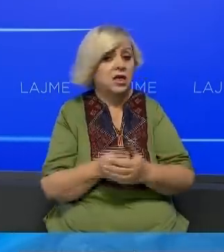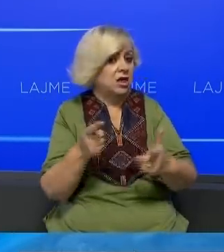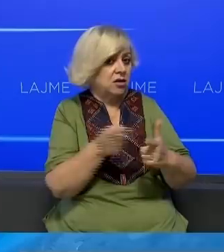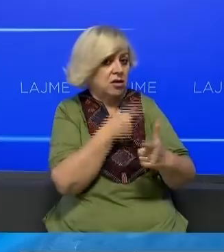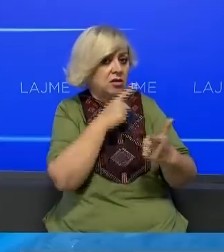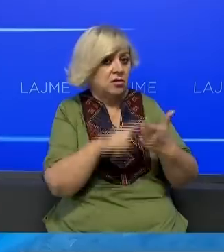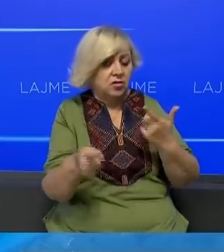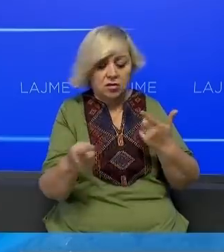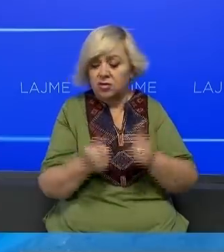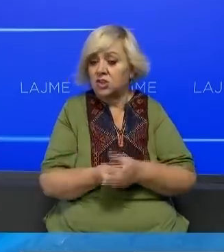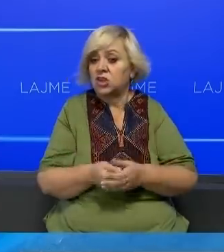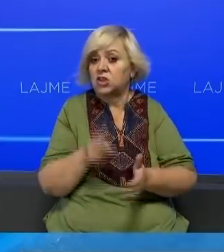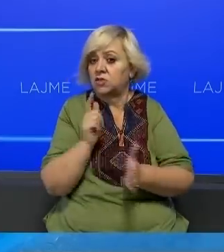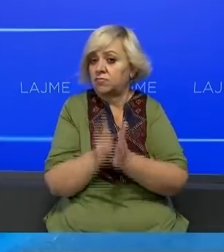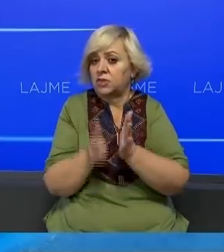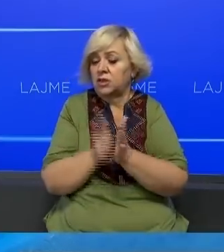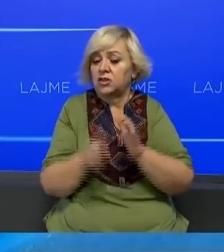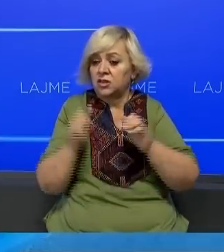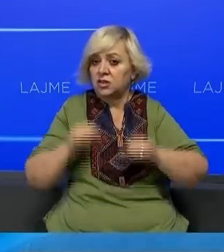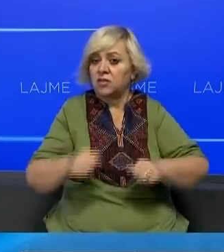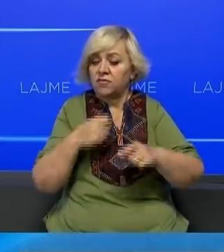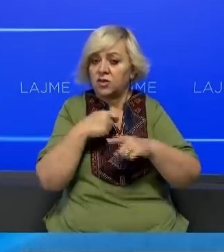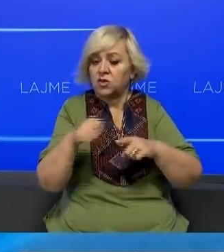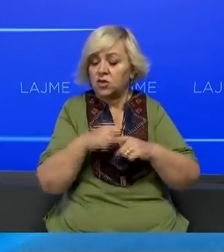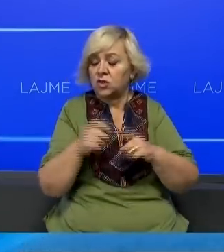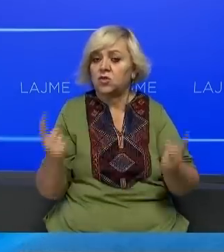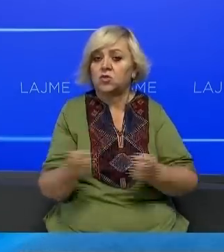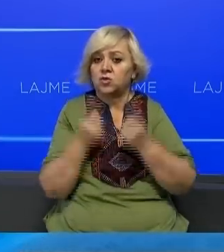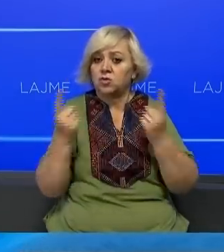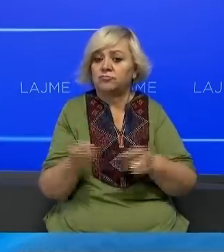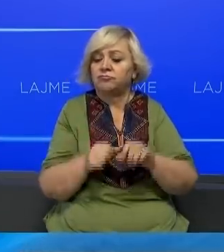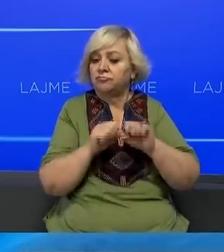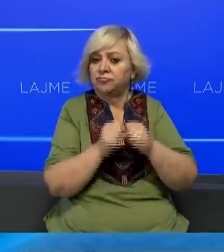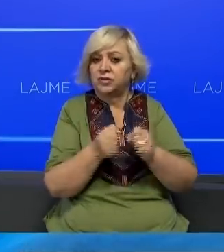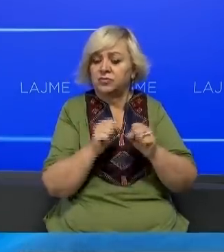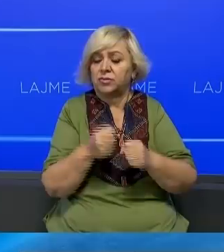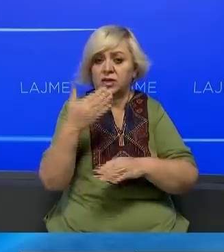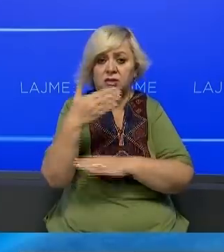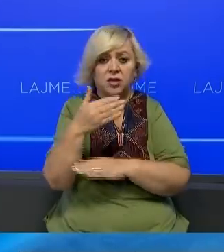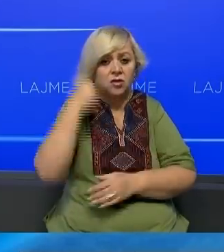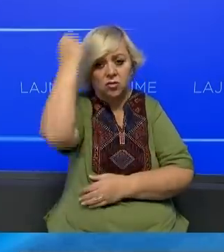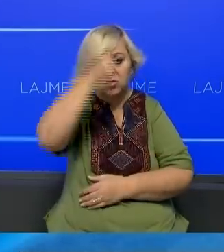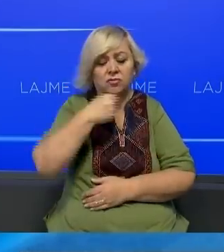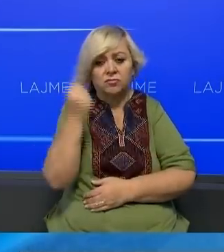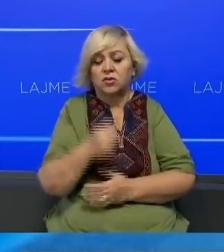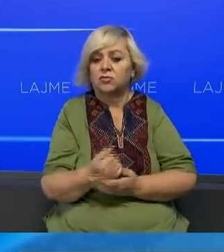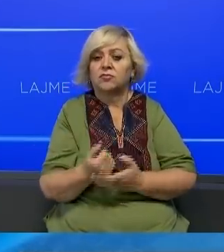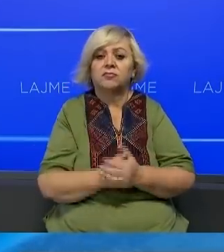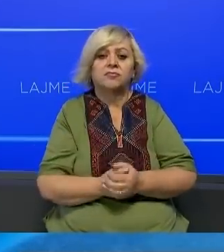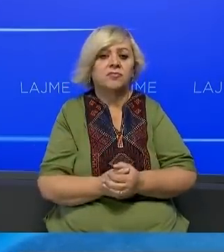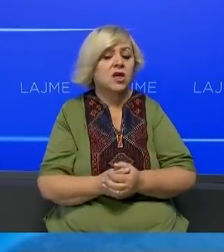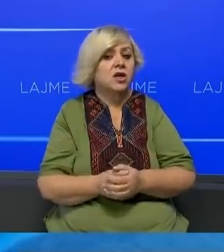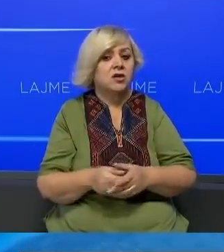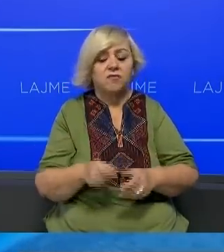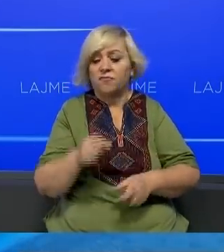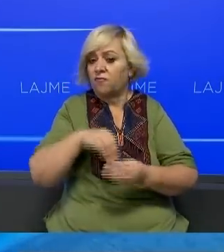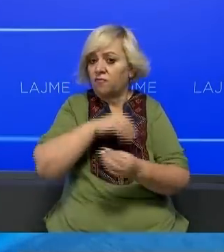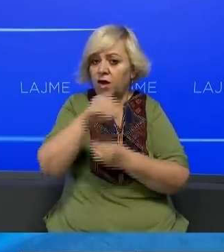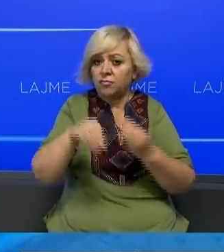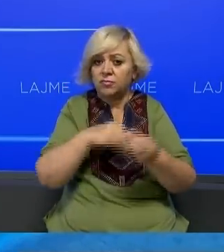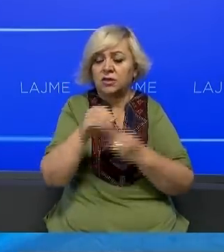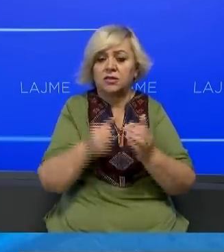merren masa të shpejta nga qeveria, kjo situatë rrezikon të dëmtojë rënd bizneset kosovare dhe mund të cenohet mirëqenia e shumë familjeve